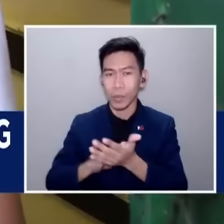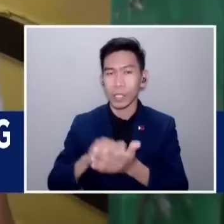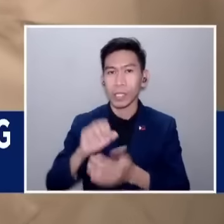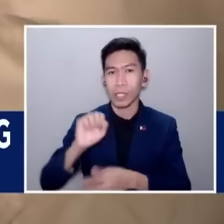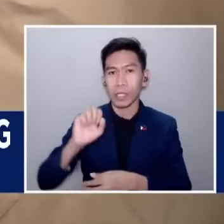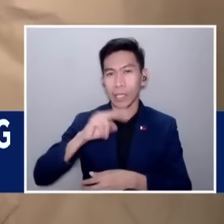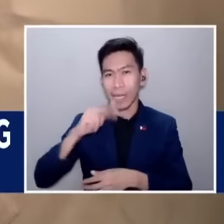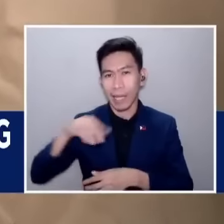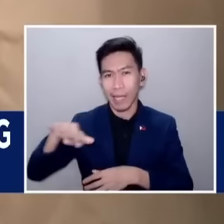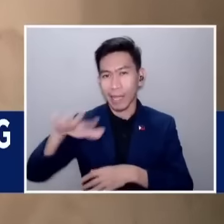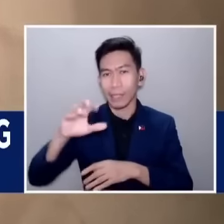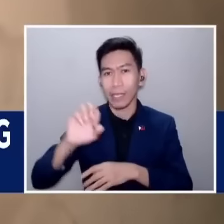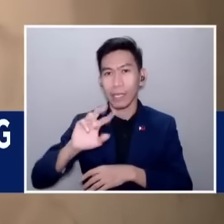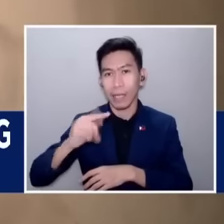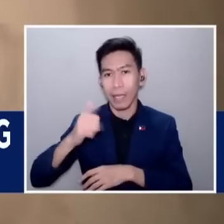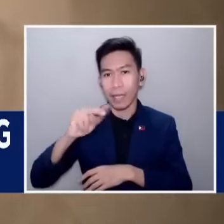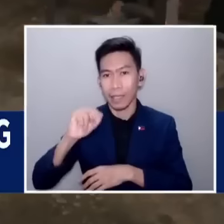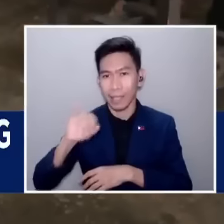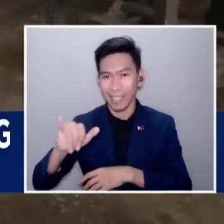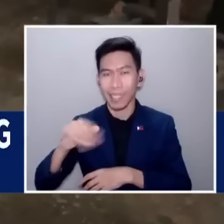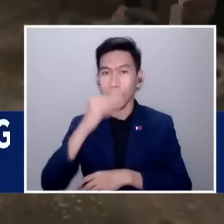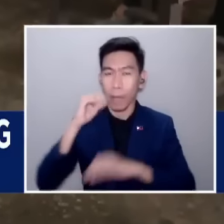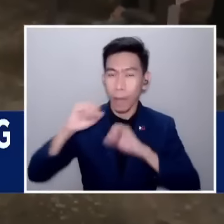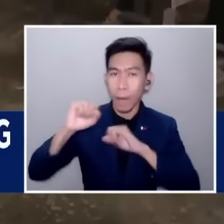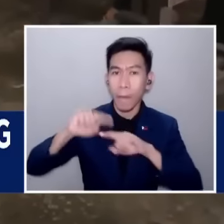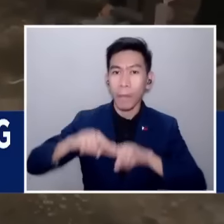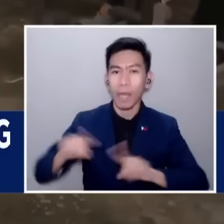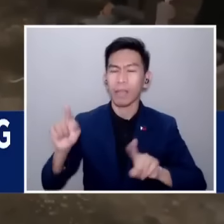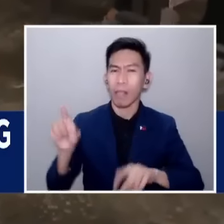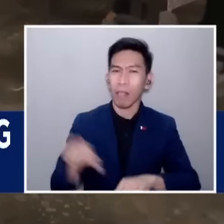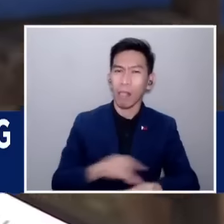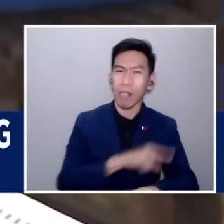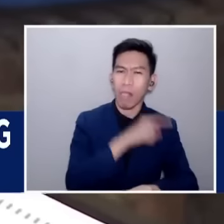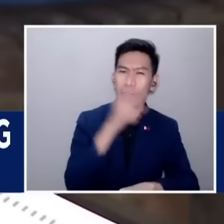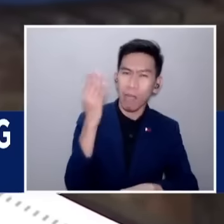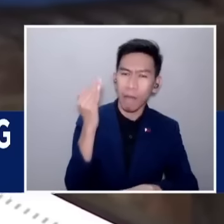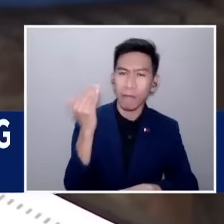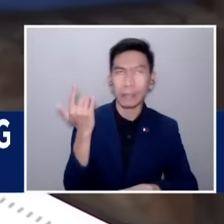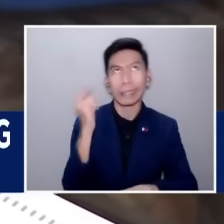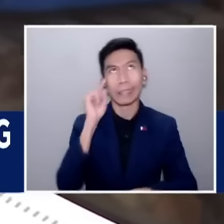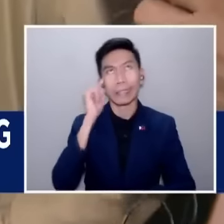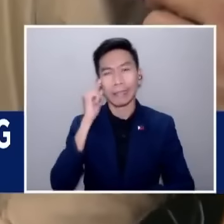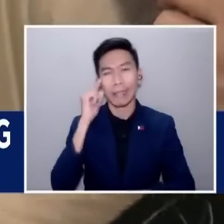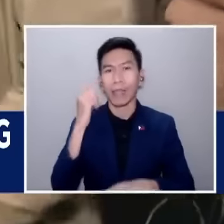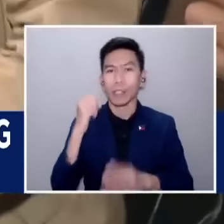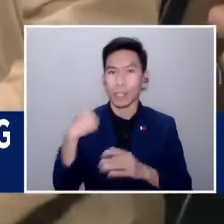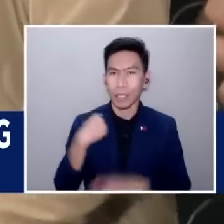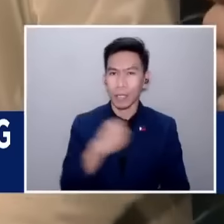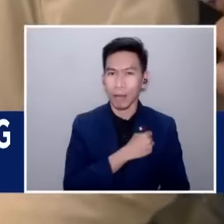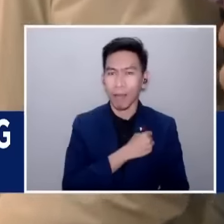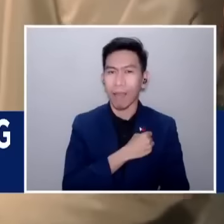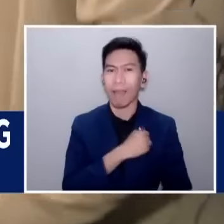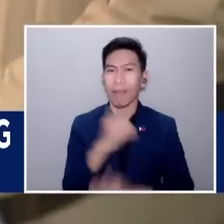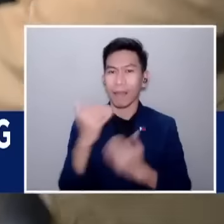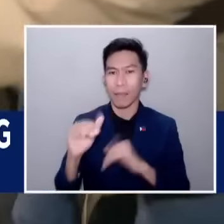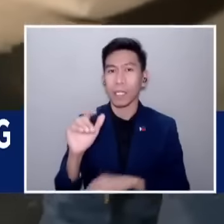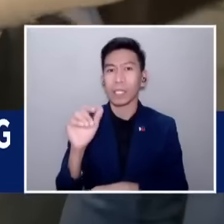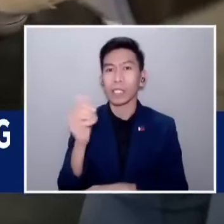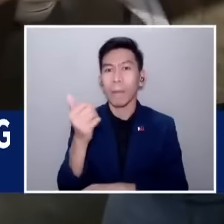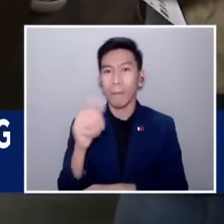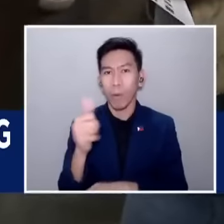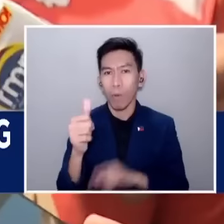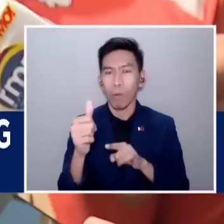Pacquiao. Ang nagpatagal-anya sa kanya ang pagpili ng ibobotong senador na umabot lang sa 10 imbes 12. 10